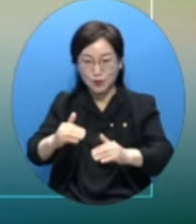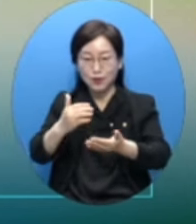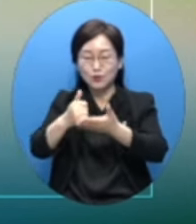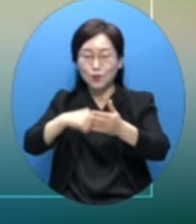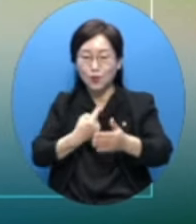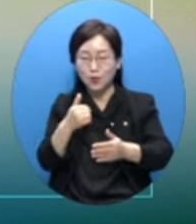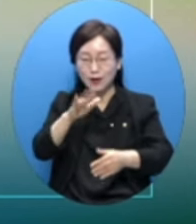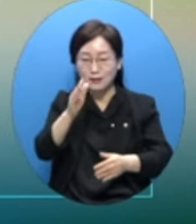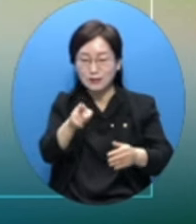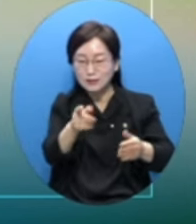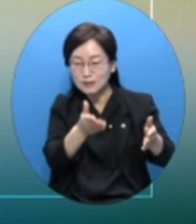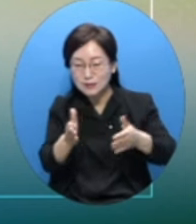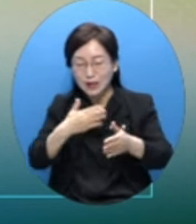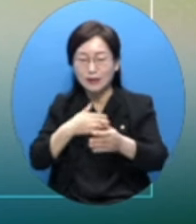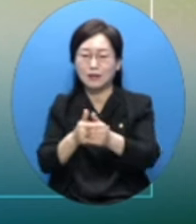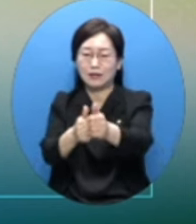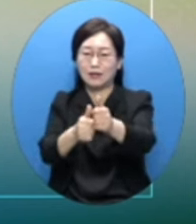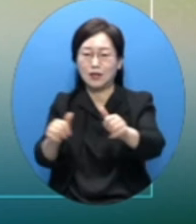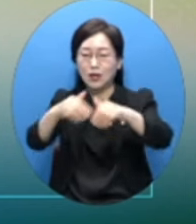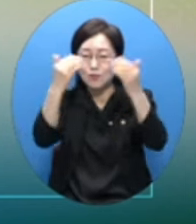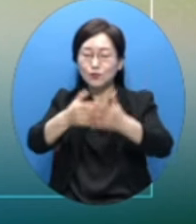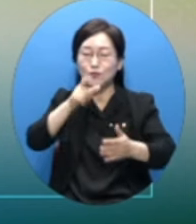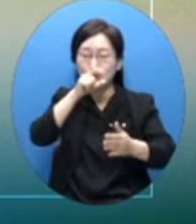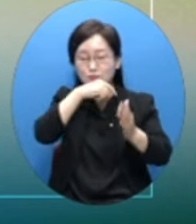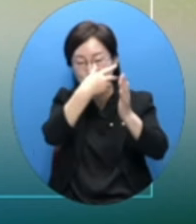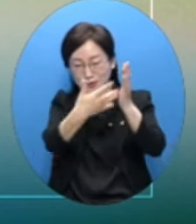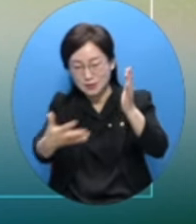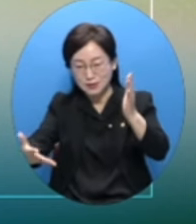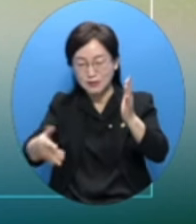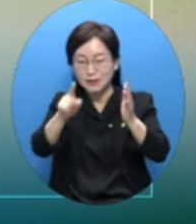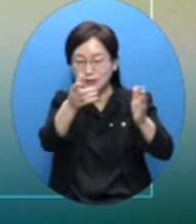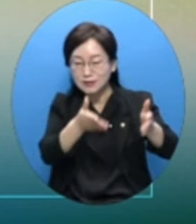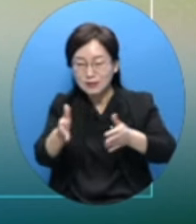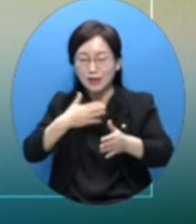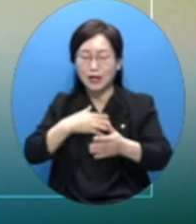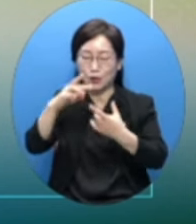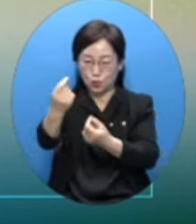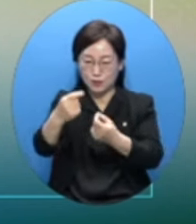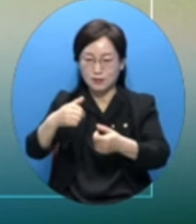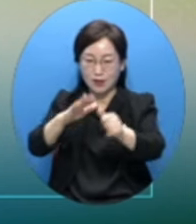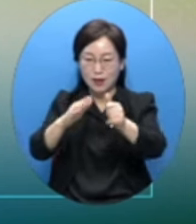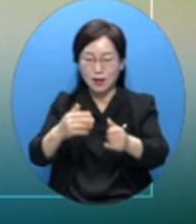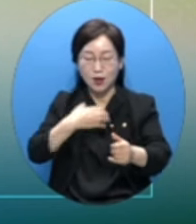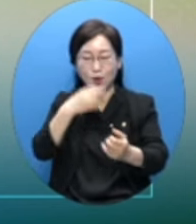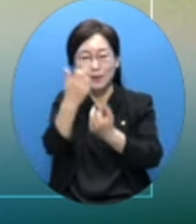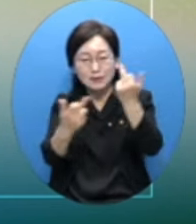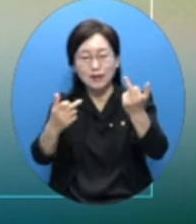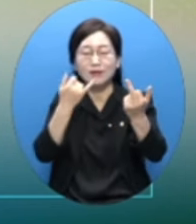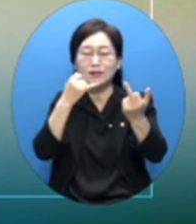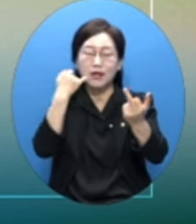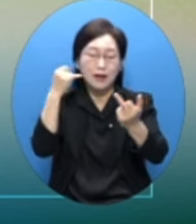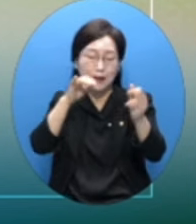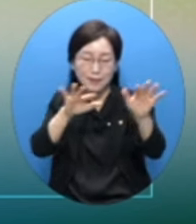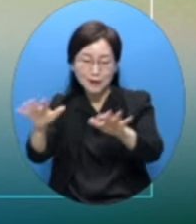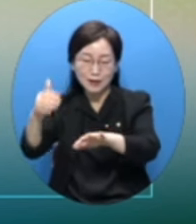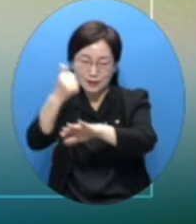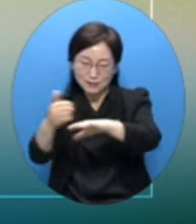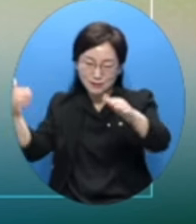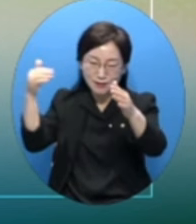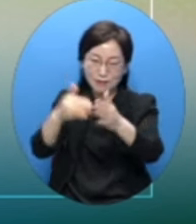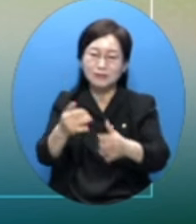길 나도 따라가오. 모든 물과 피를 흘리신 그 길을 나도 가오. 험한 산도 나는 괜찮소. 바다 끝이라도 나는